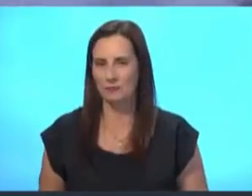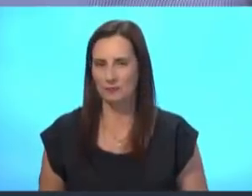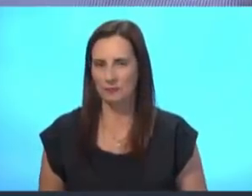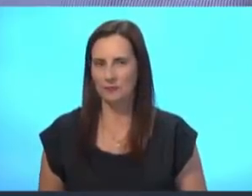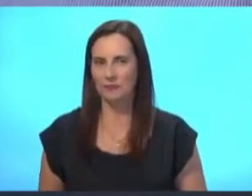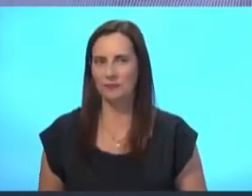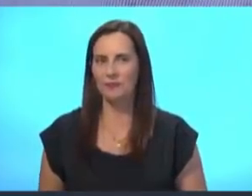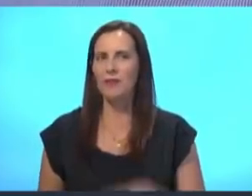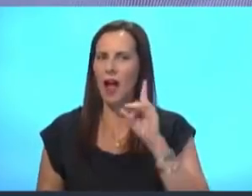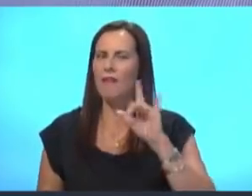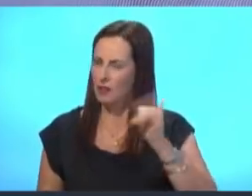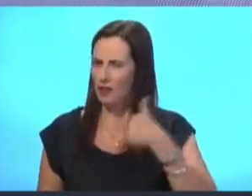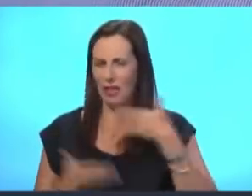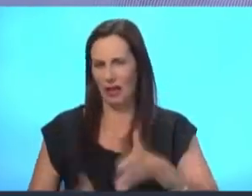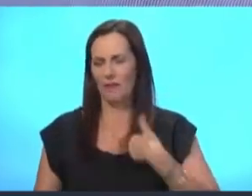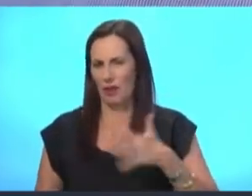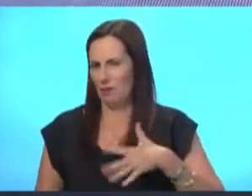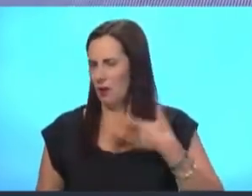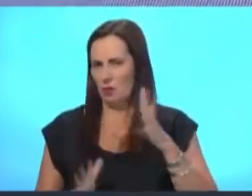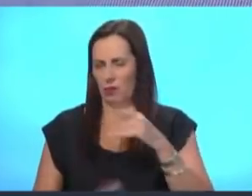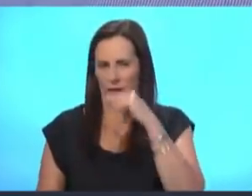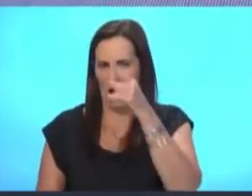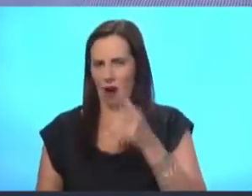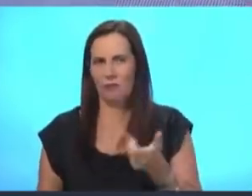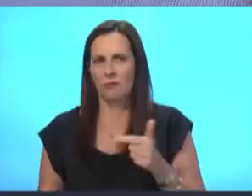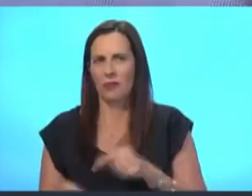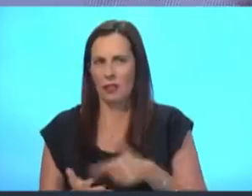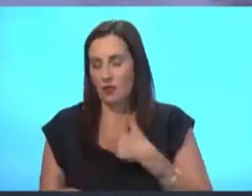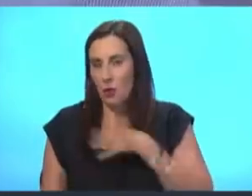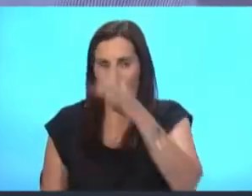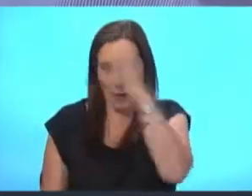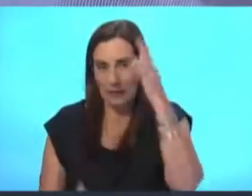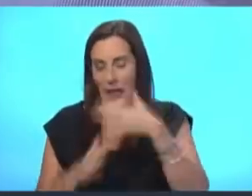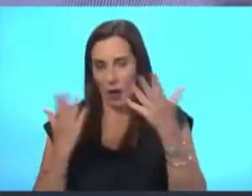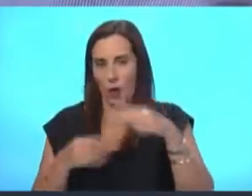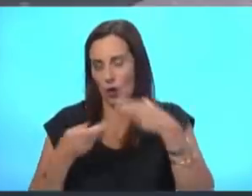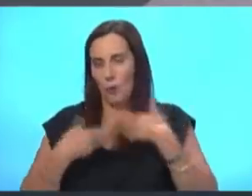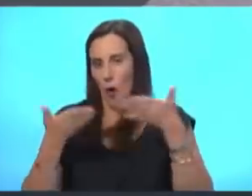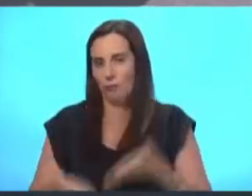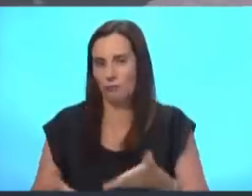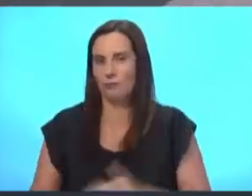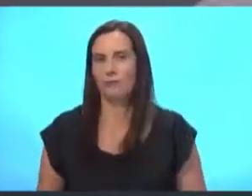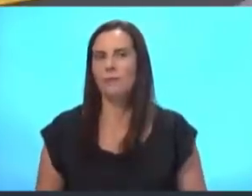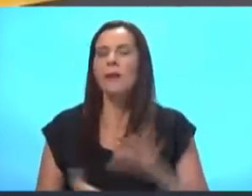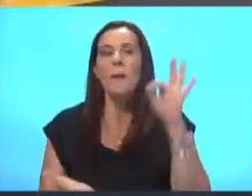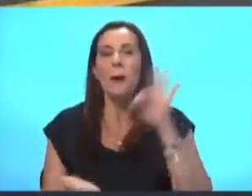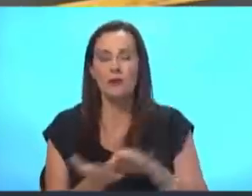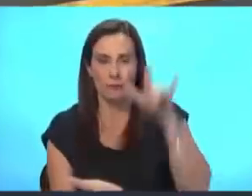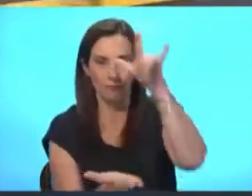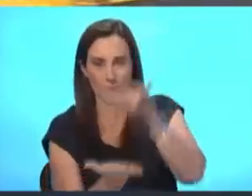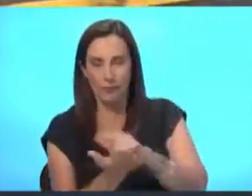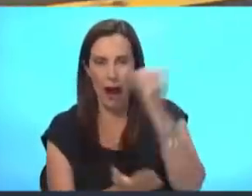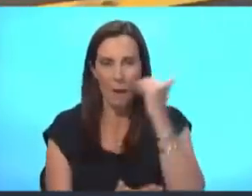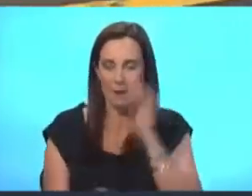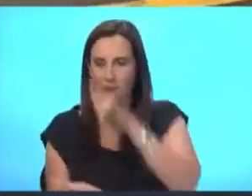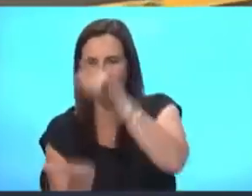it's a pity, but I'm here and I feel so proud because it's very lucky for us to be here. מרגע שנחתו כאן דונלד טראמפ